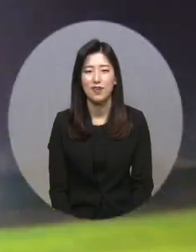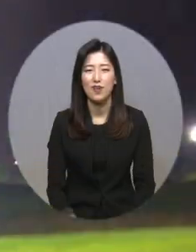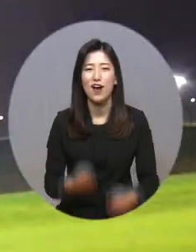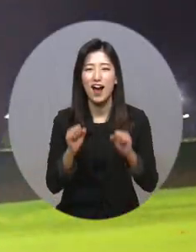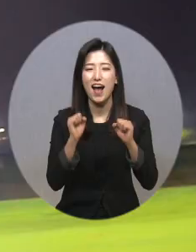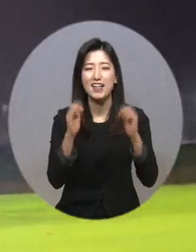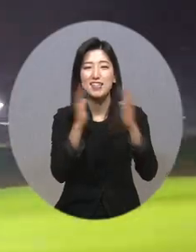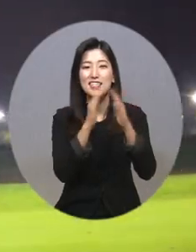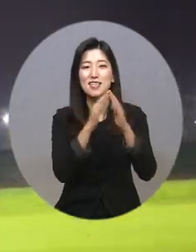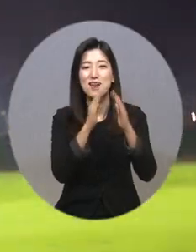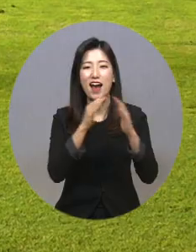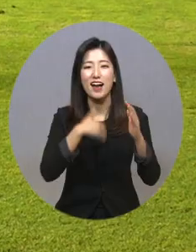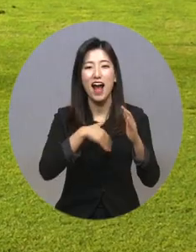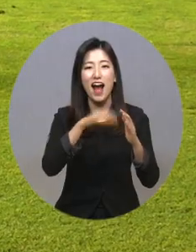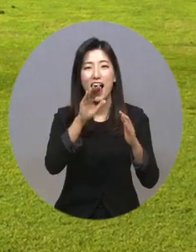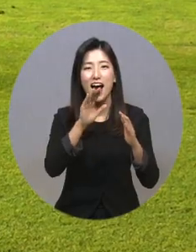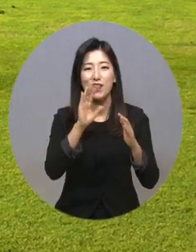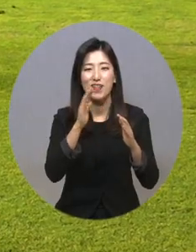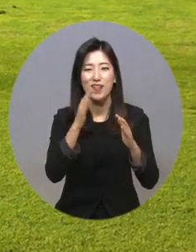스카디 되니까